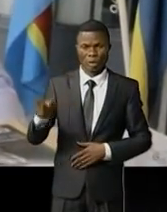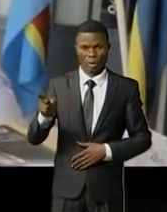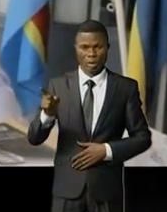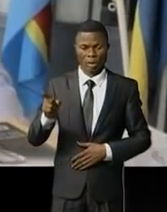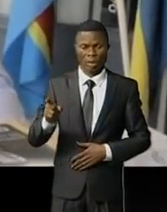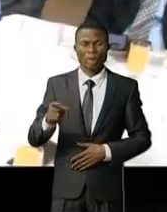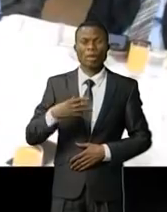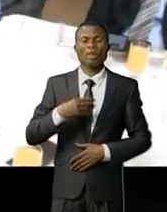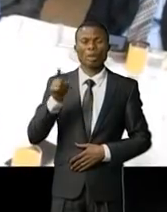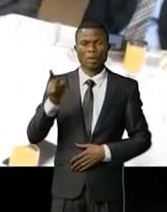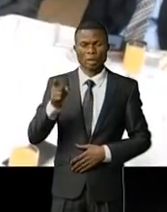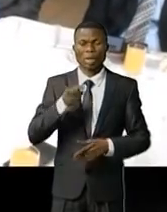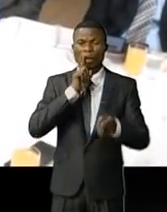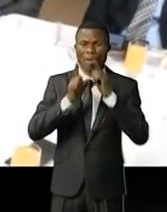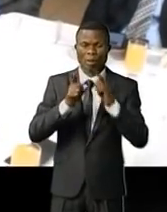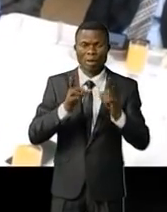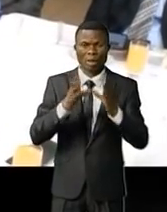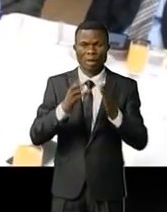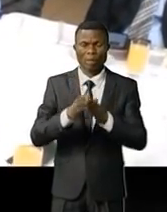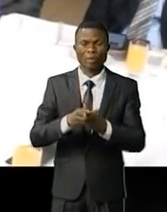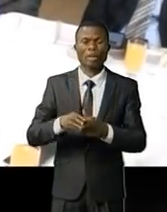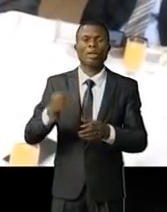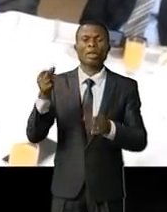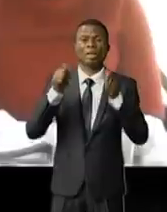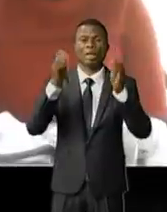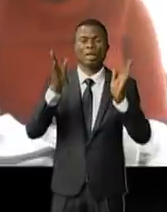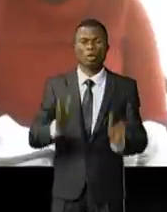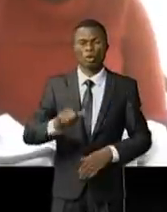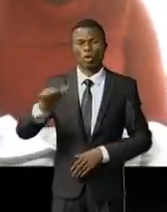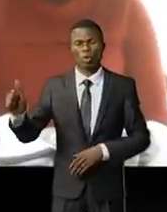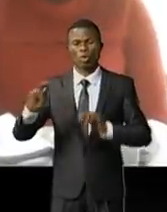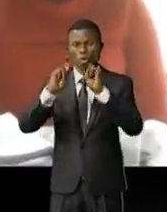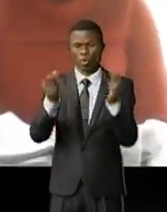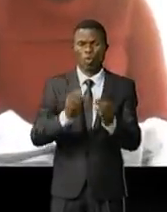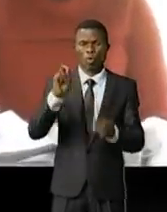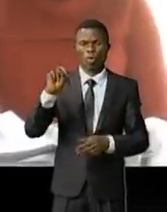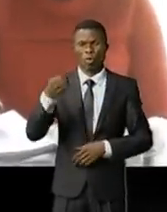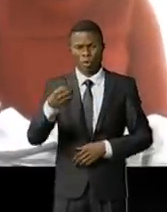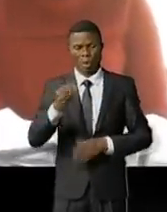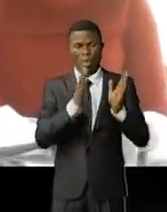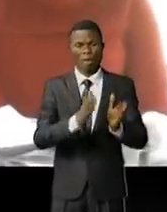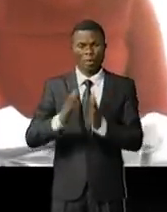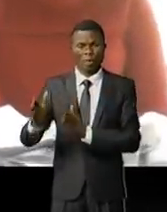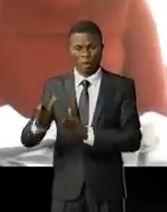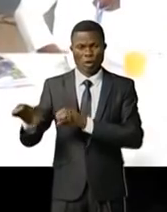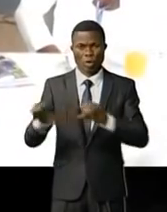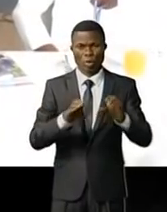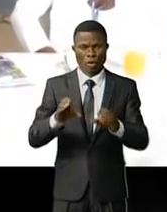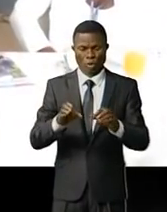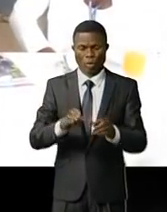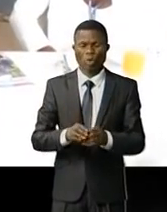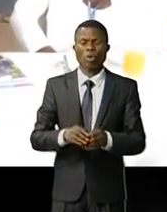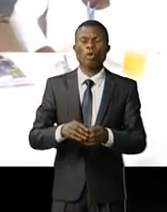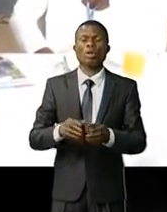Henrik Rasbrand, a échangé avec les professionnels de médias et d'autres organisations en vue de préparer une série d'hommages